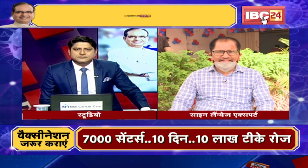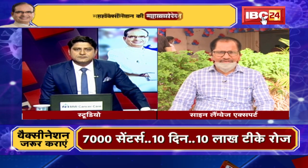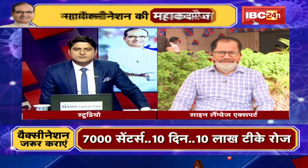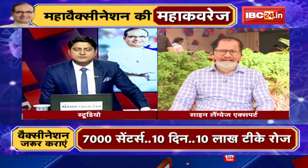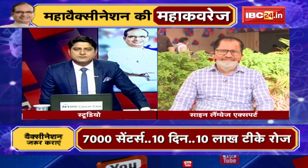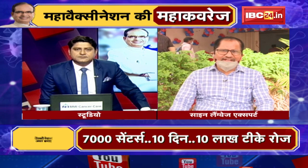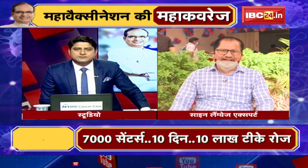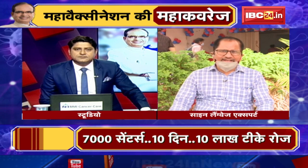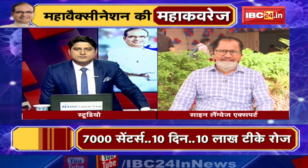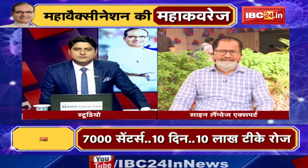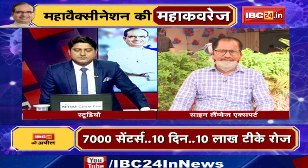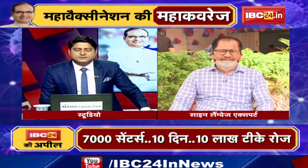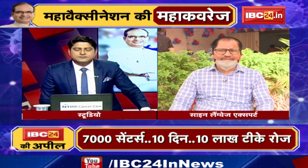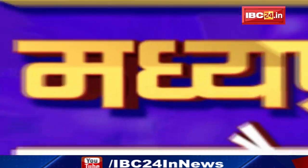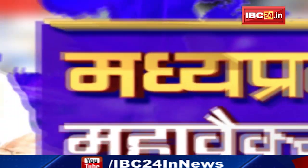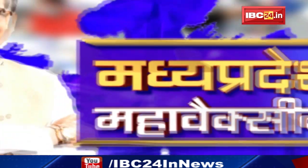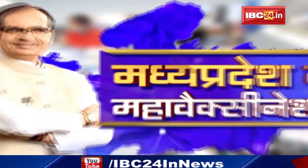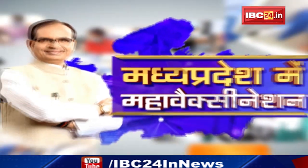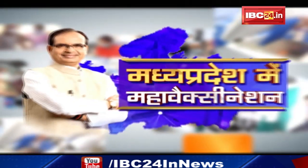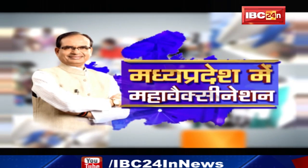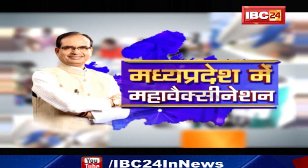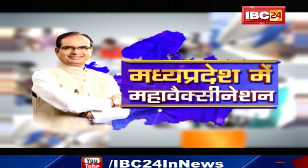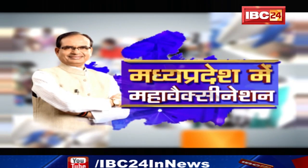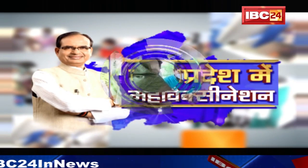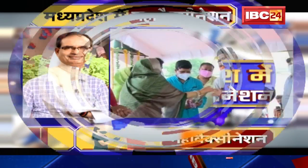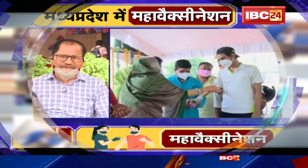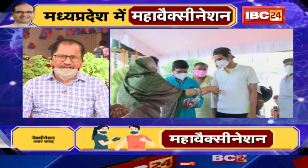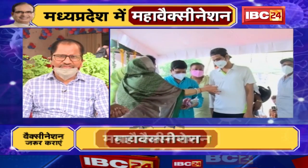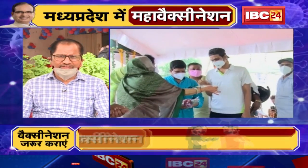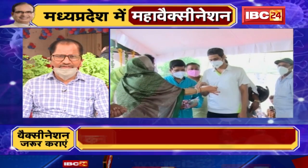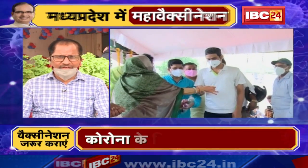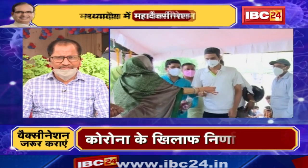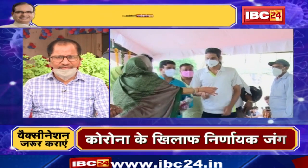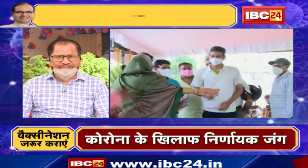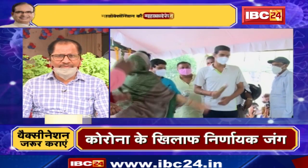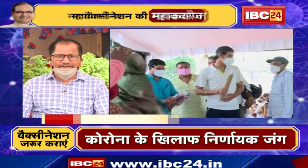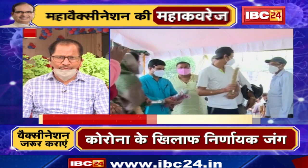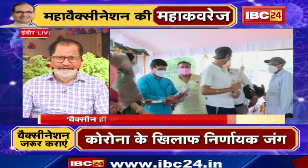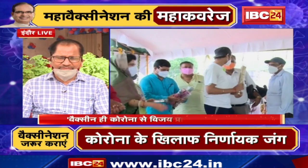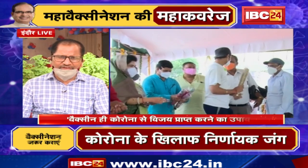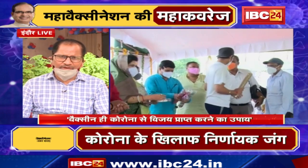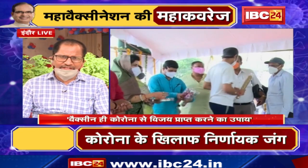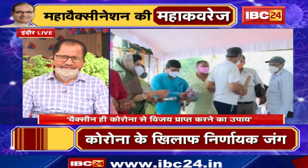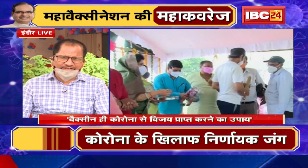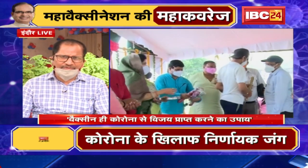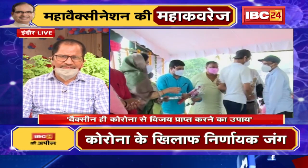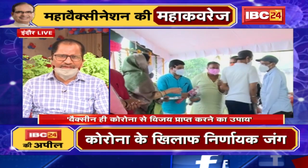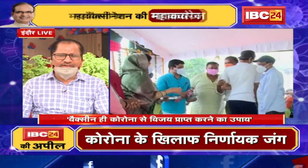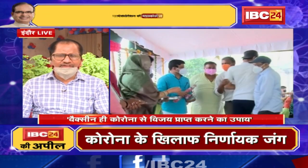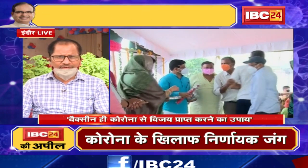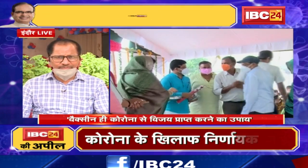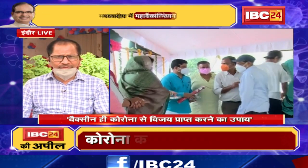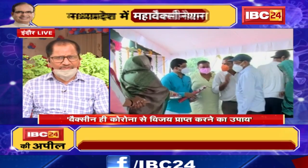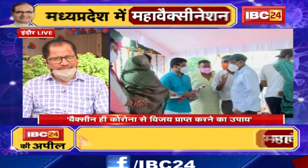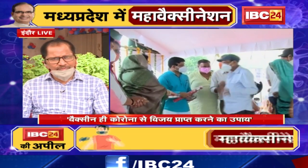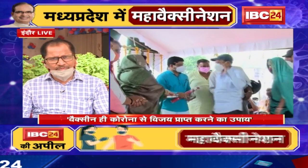जी अभी लगातार प्रयास चल रहा है। जैसे मैं बात करूं इंदौर संभाग की तो काफ़ी अच्छी सफलता मिली है। भोपाल से, ग्वालियर से, रीवा